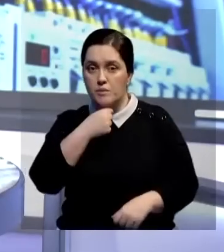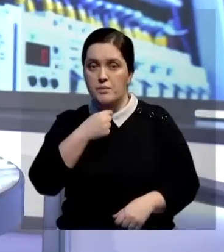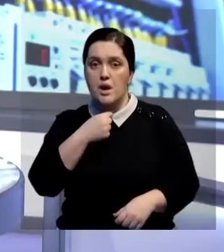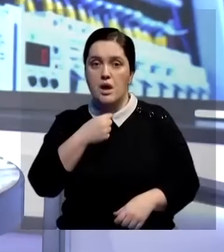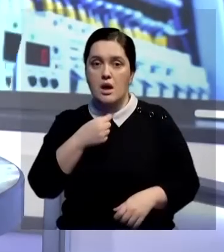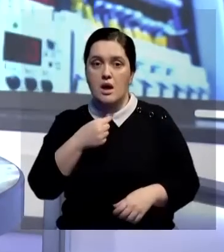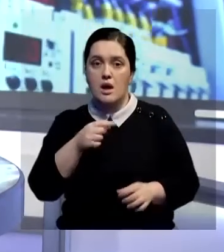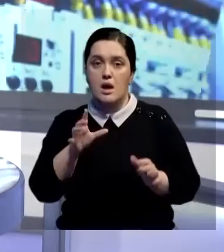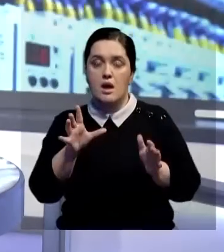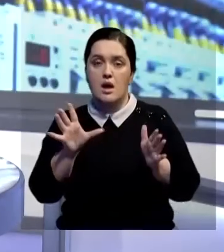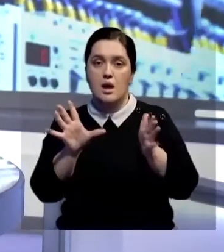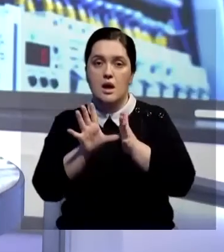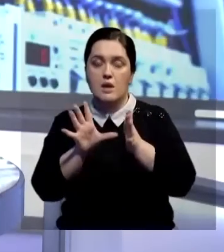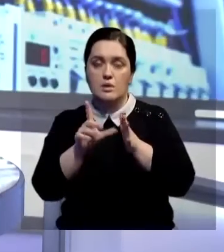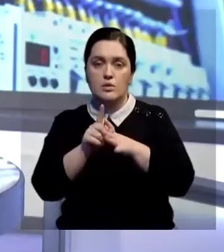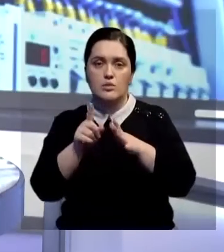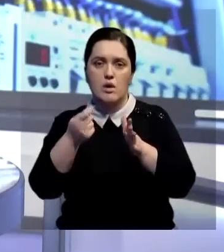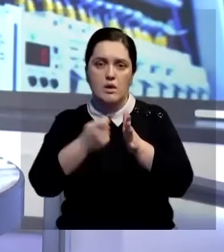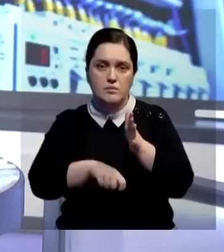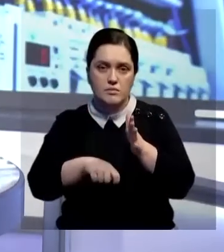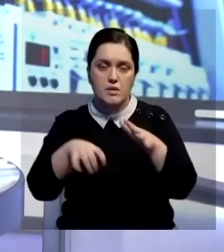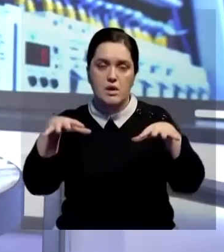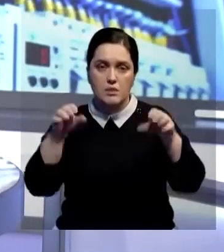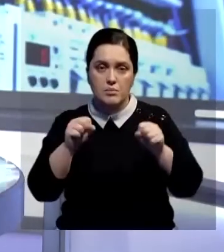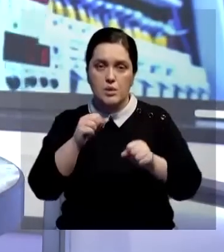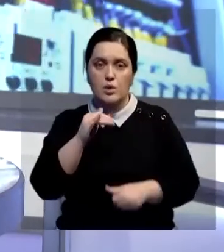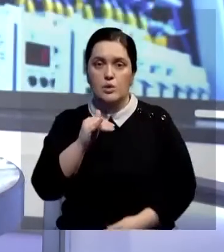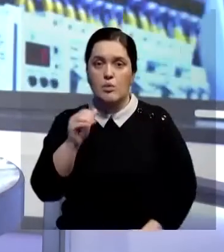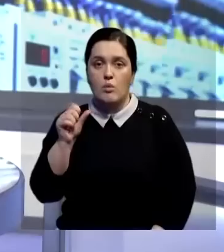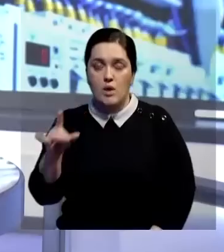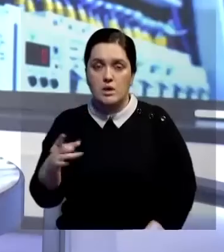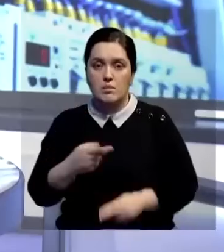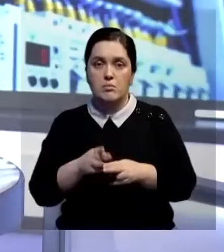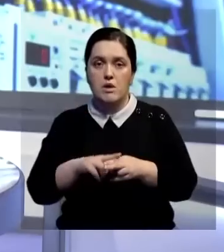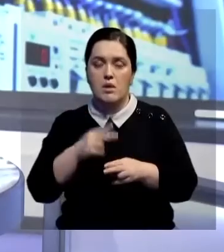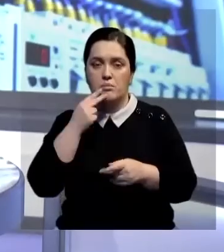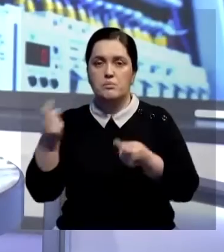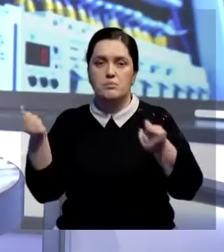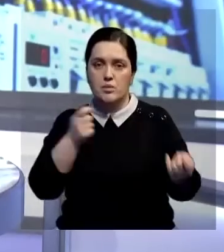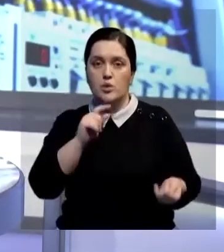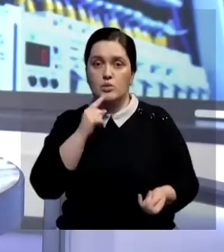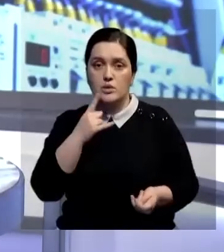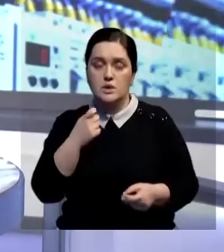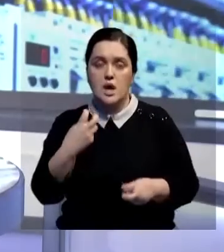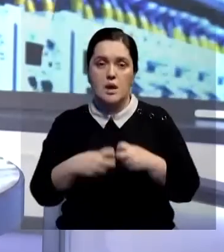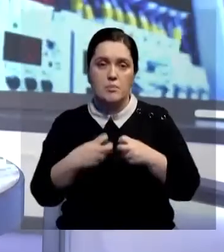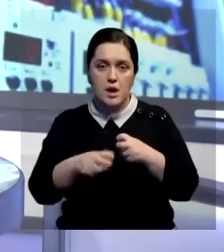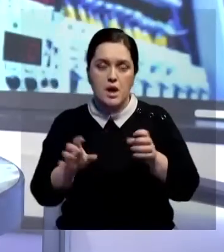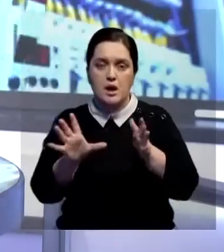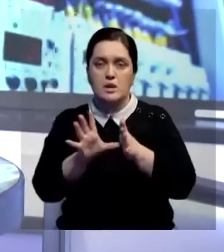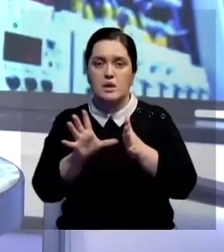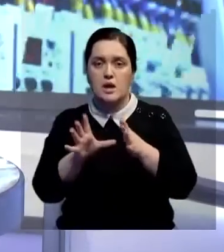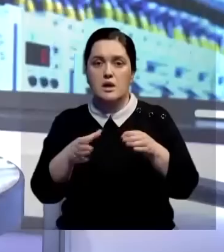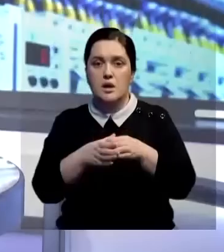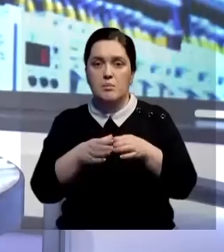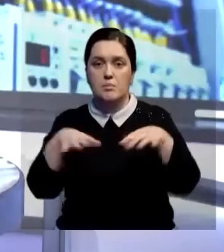Верные отключения электричества продолжаются также в ЮАР. Это привело к сбою поставок продуктов питания. Из-за повреждений энергообъектов без